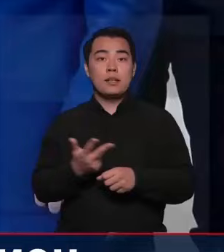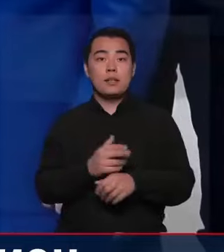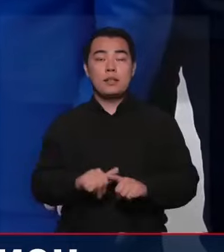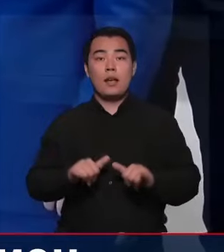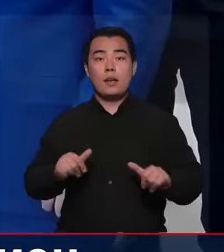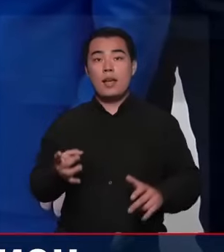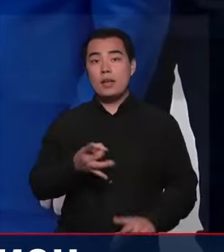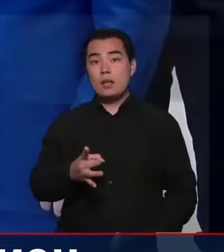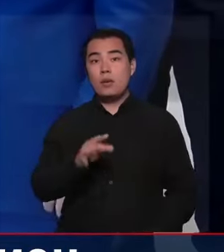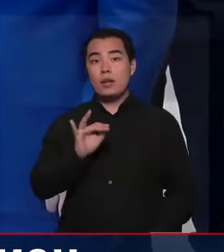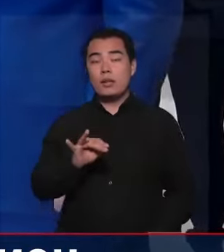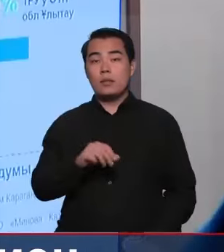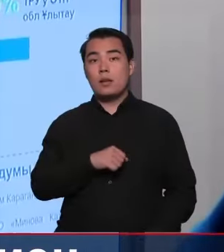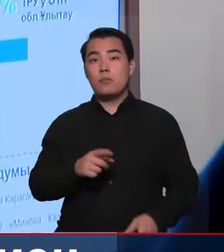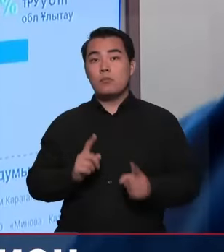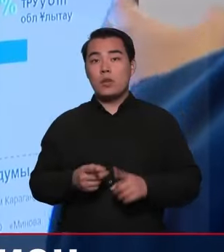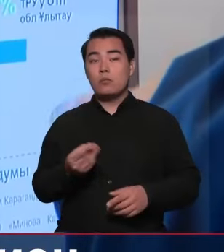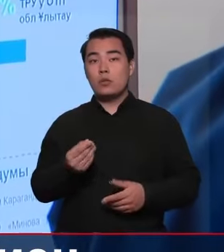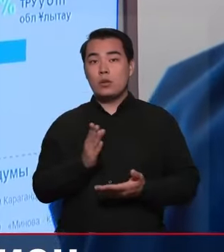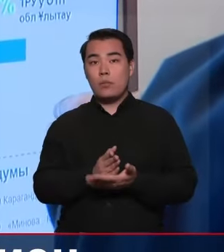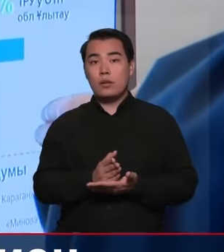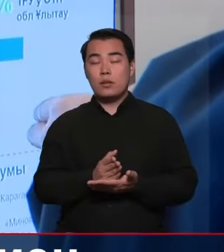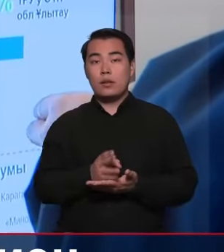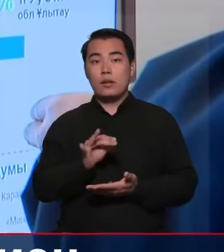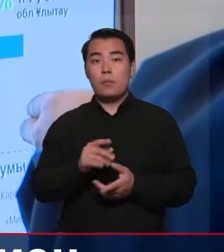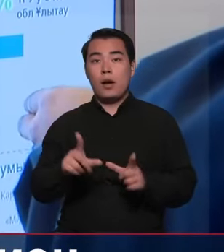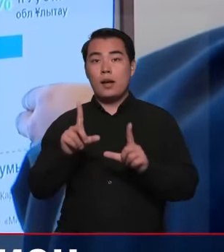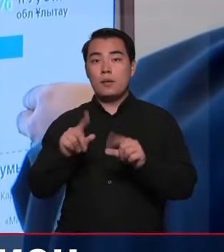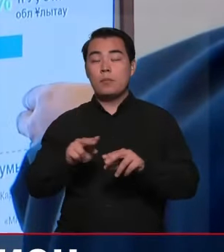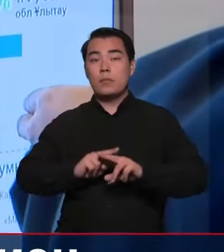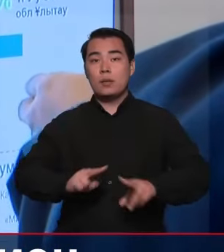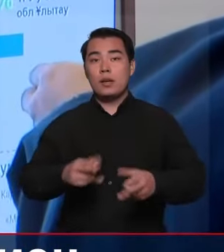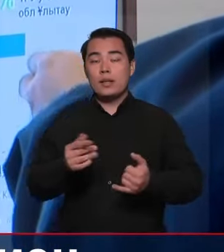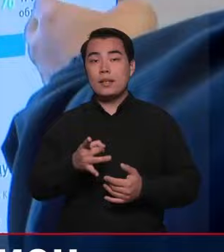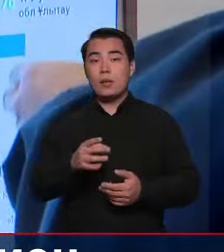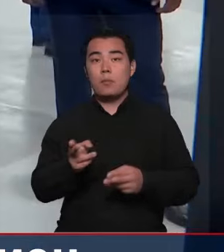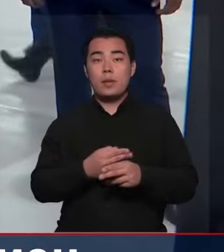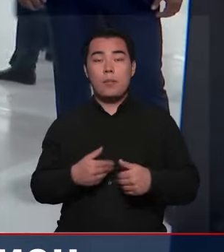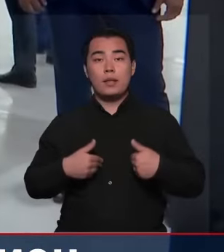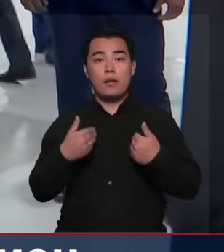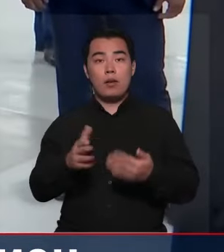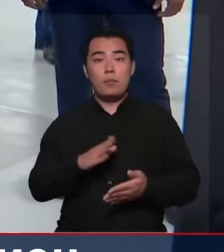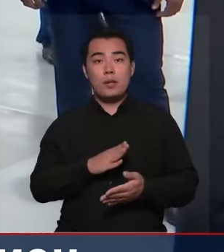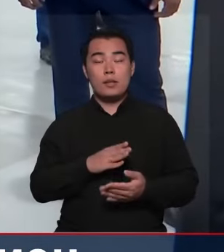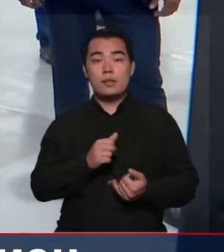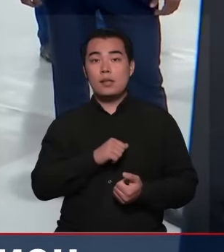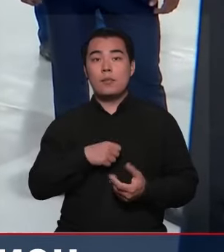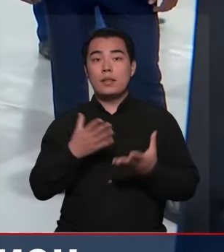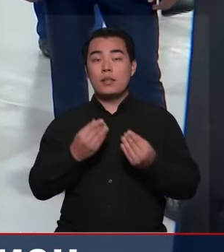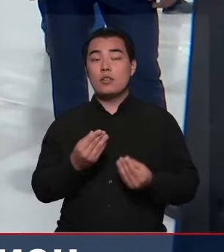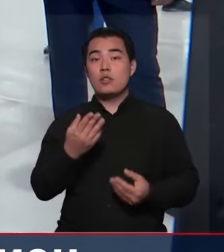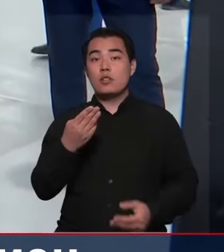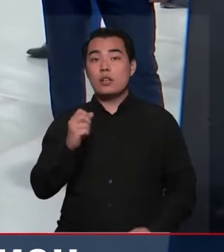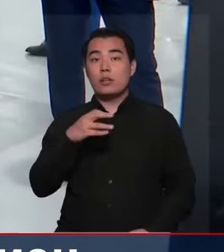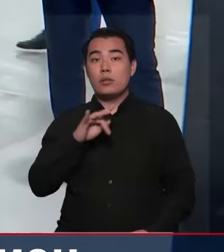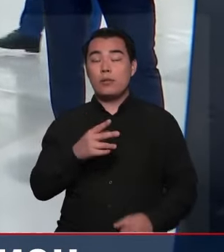в республиканские и местные бюджеты. Не обошлась поездка премьера в регион и без поздравлений. В преддверии Дня шахтера,